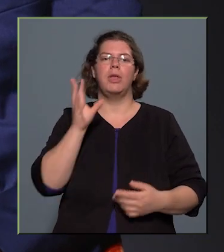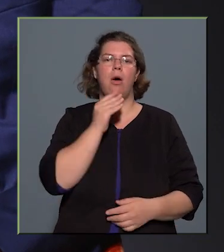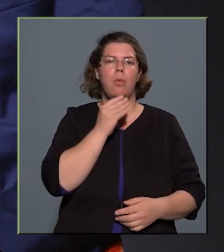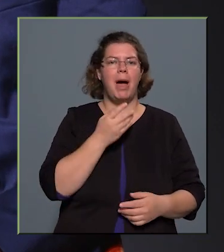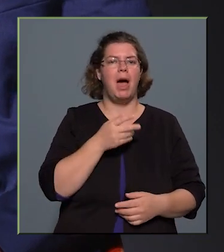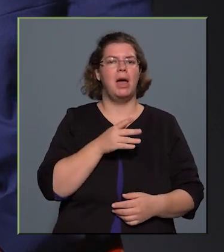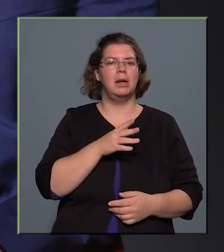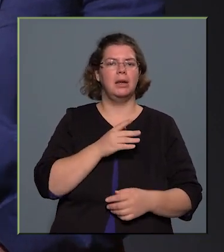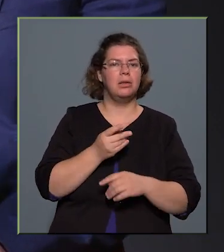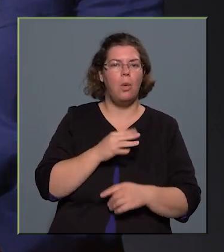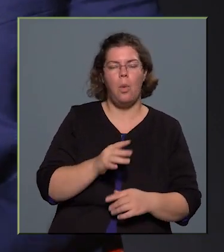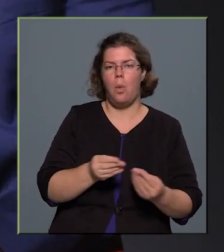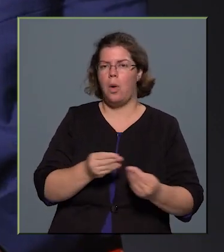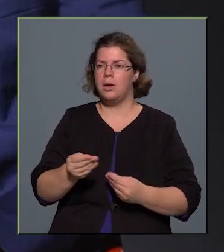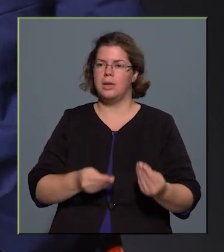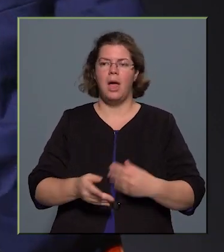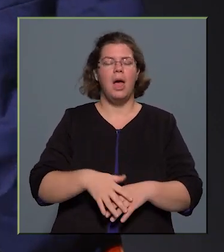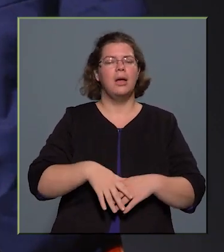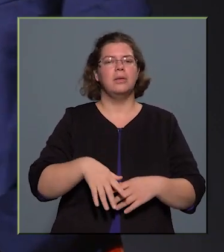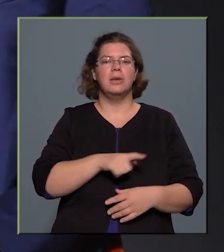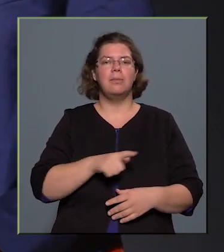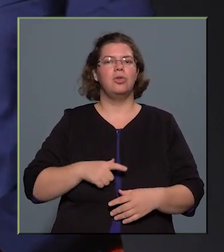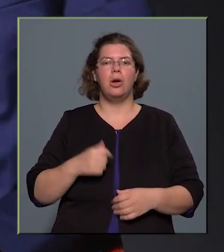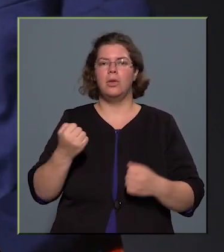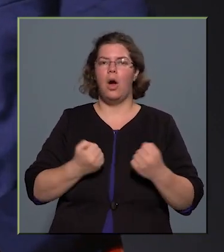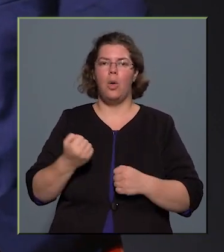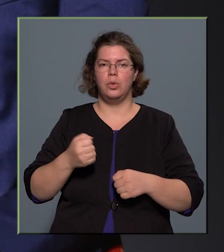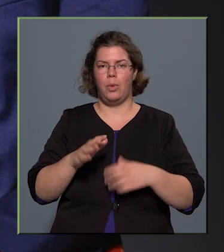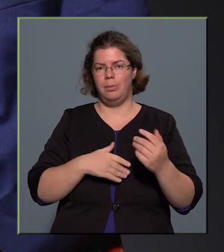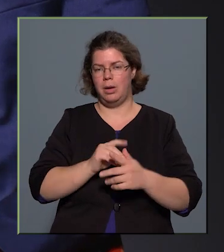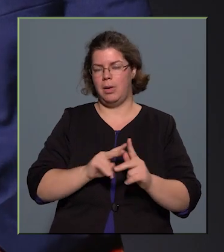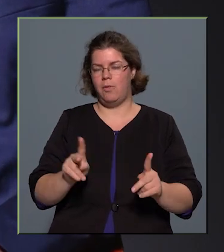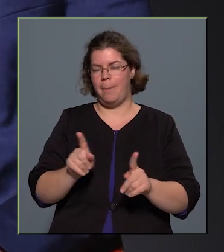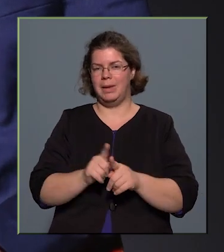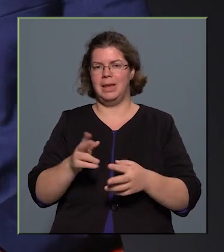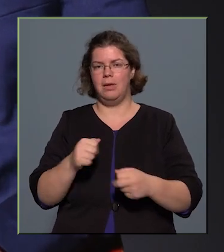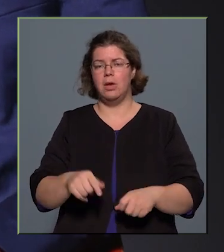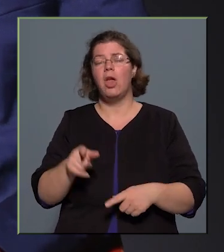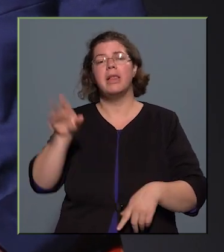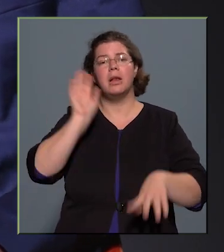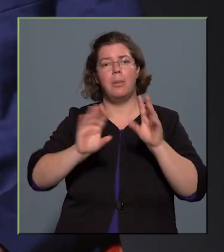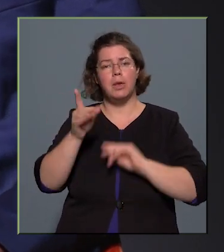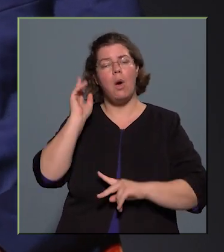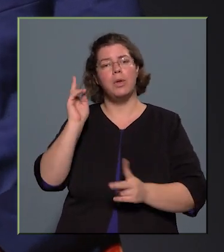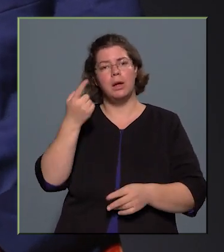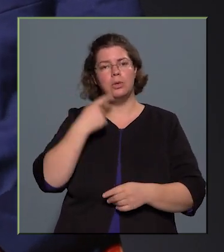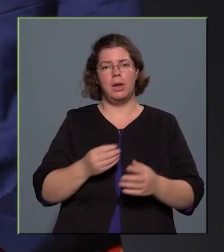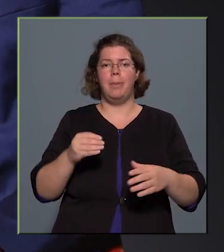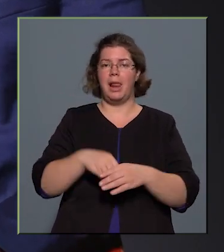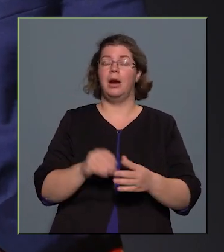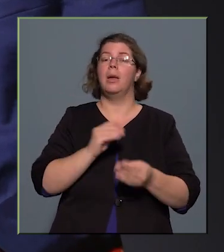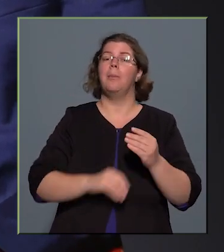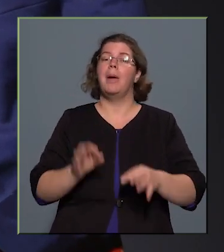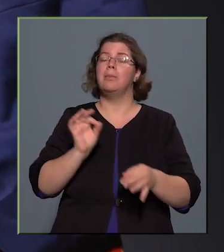csak az autóiparban van, mint kihívásként, és hogy ezeket a tapasztalatokat hogyan tudják ők is belerakni, mert lehet, hogy pont